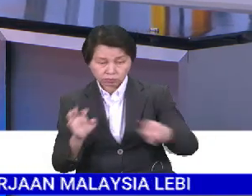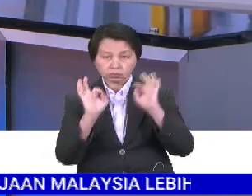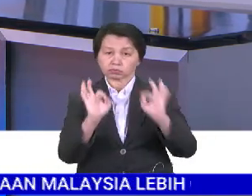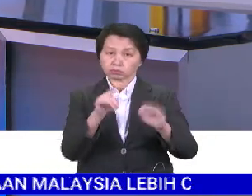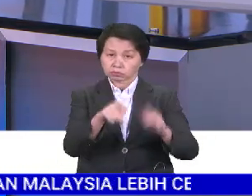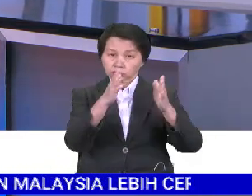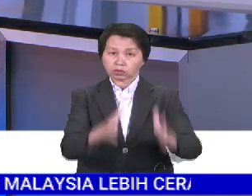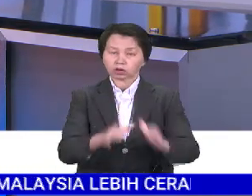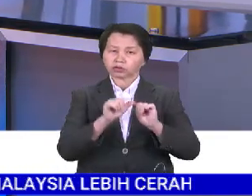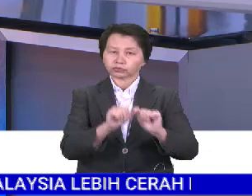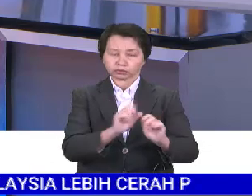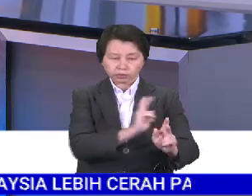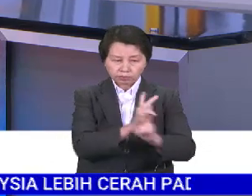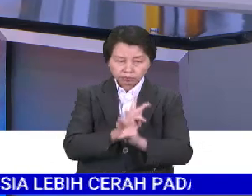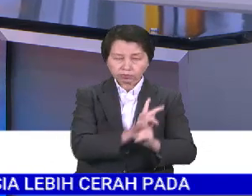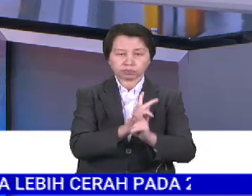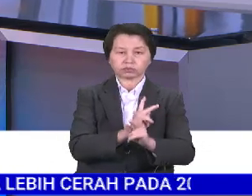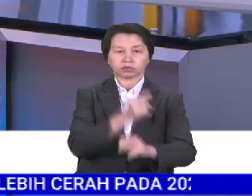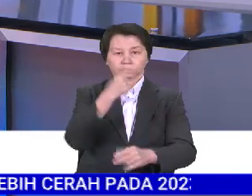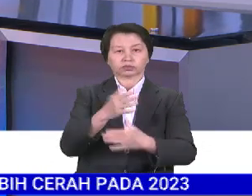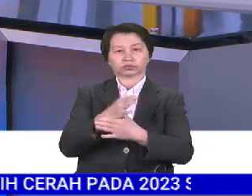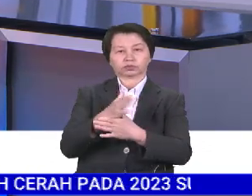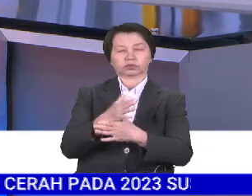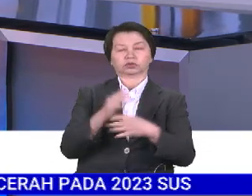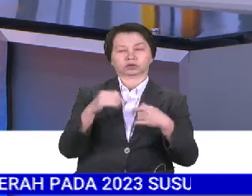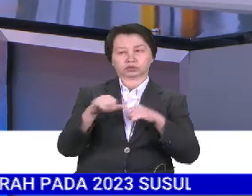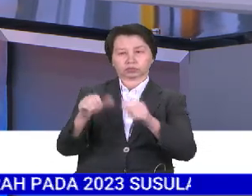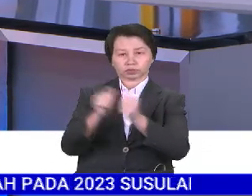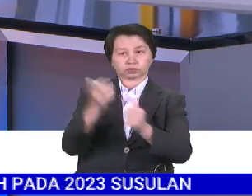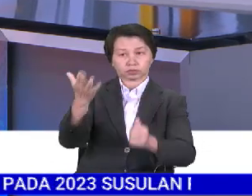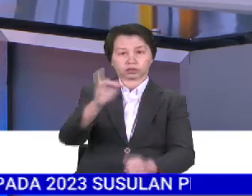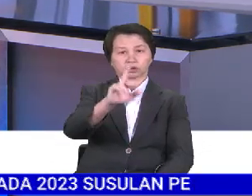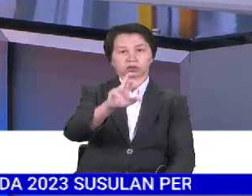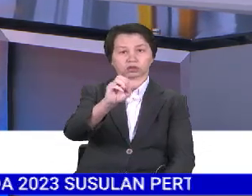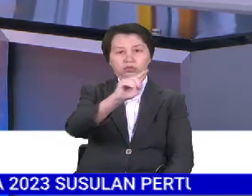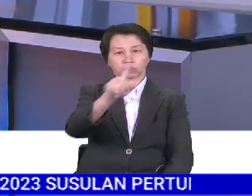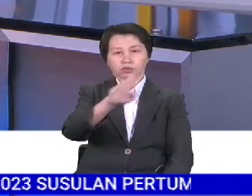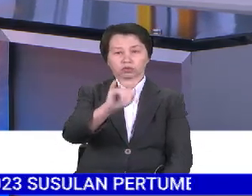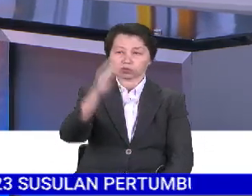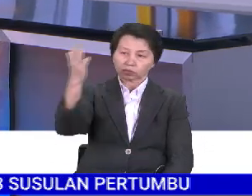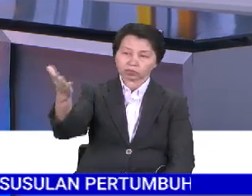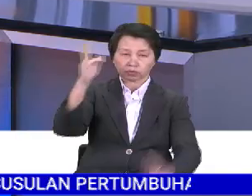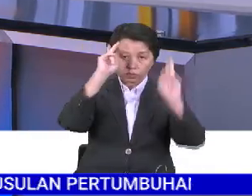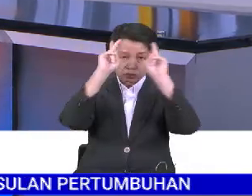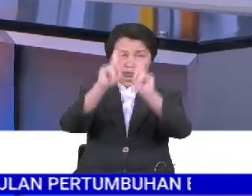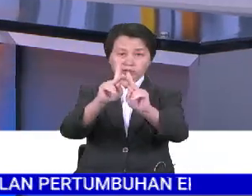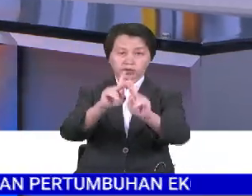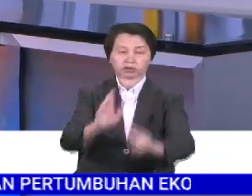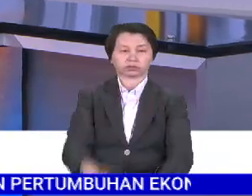terjejas banjir terus terjamin. Jadi untuk perkongsiannya, terus saja bersama Rosie Hanis Abdul Rahman di Kuantan.